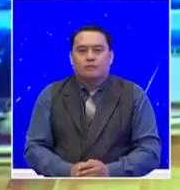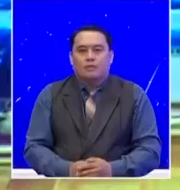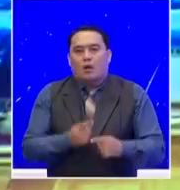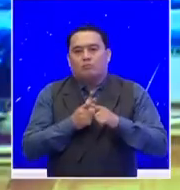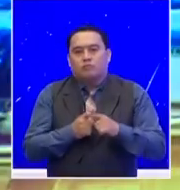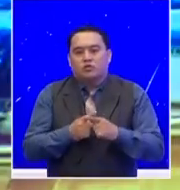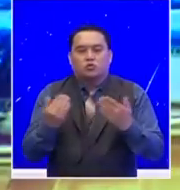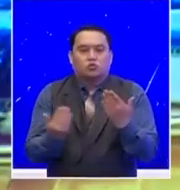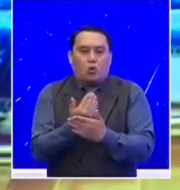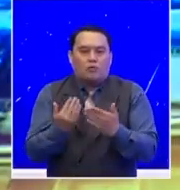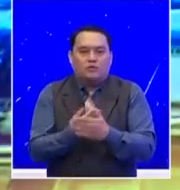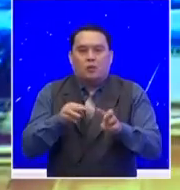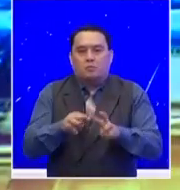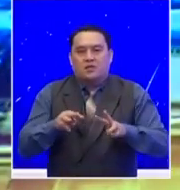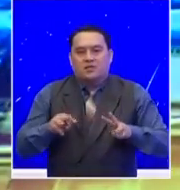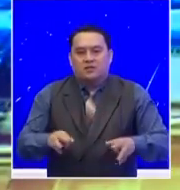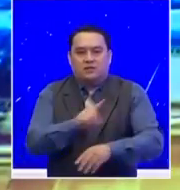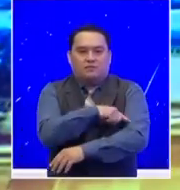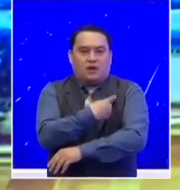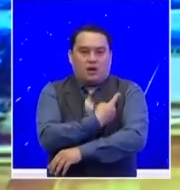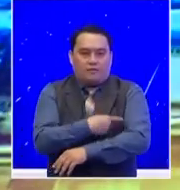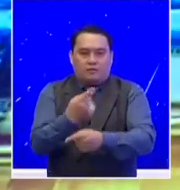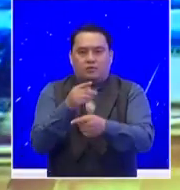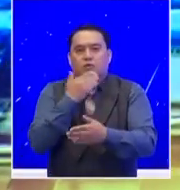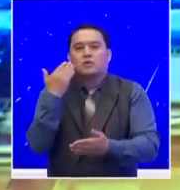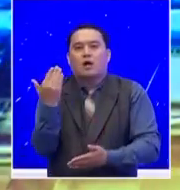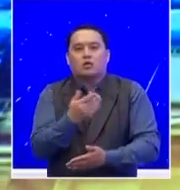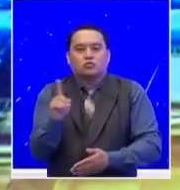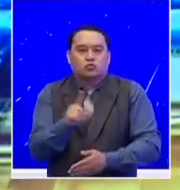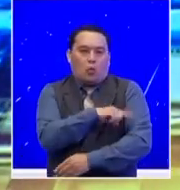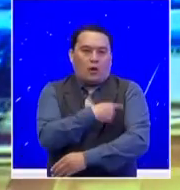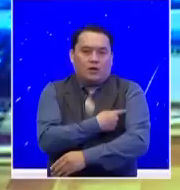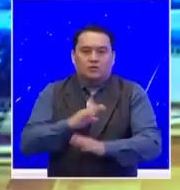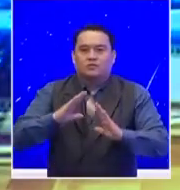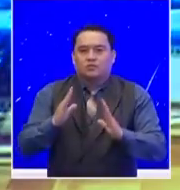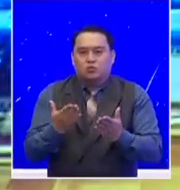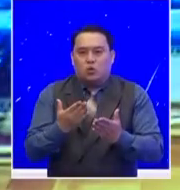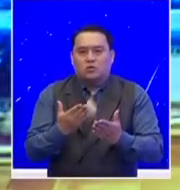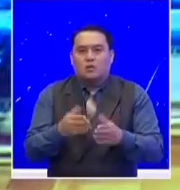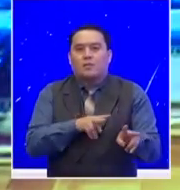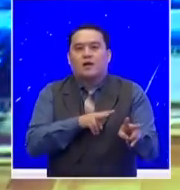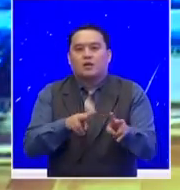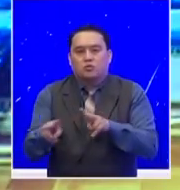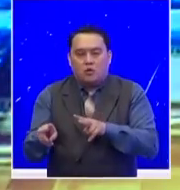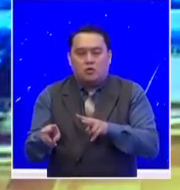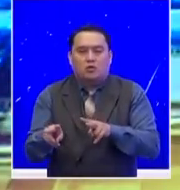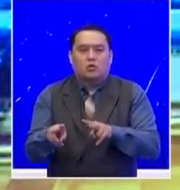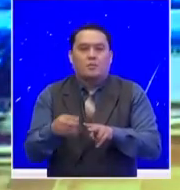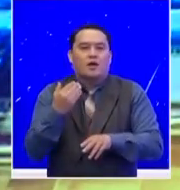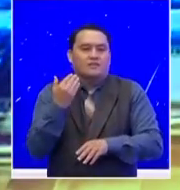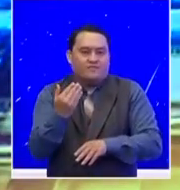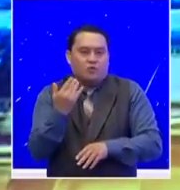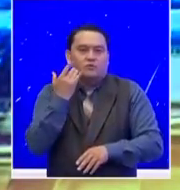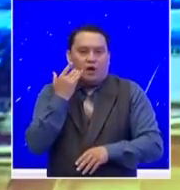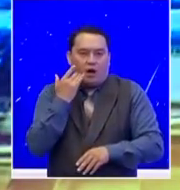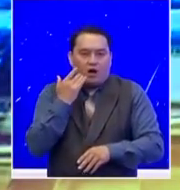Положительные вести сообщил и министр здравоохранения. Ильжан Біртанов доложил, что санитарно-эпидемиологическая ситуация находится под контролем.